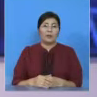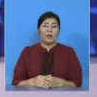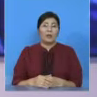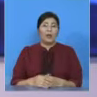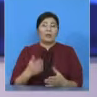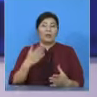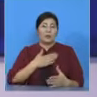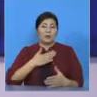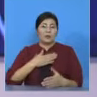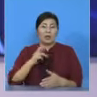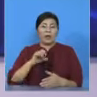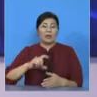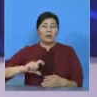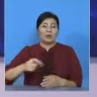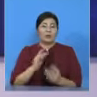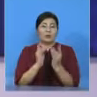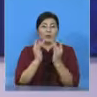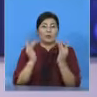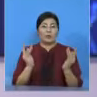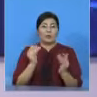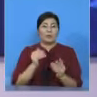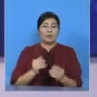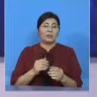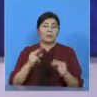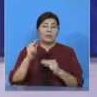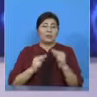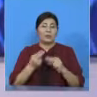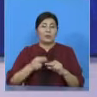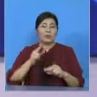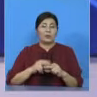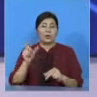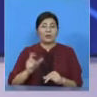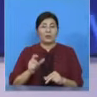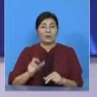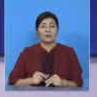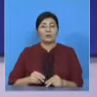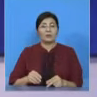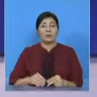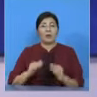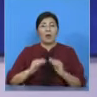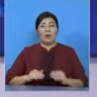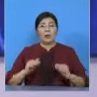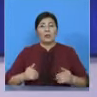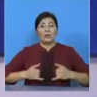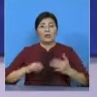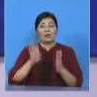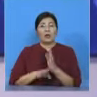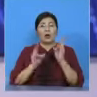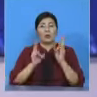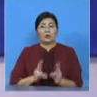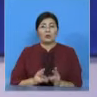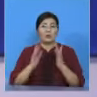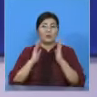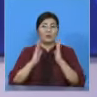Демеушілер Қарғалы өзеніне аспалы көпір салып берді. Бұл тұрғындар соның ішінде оқушылар үшін қауіпсіз. Айтып өтейік, бау-бақша